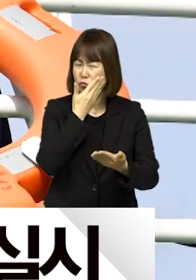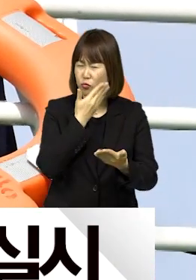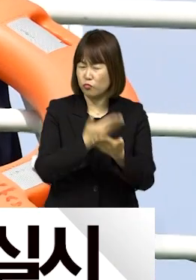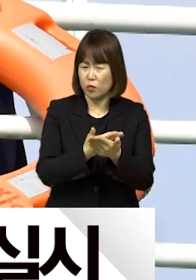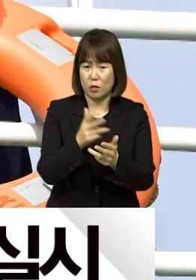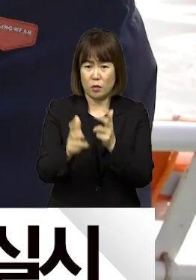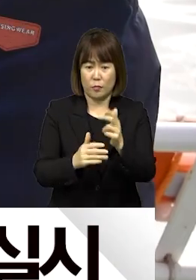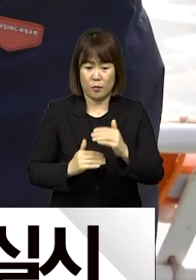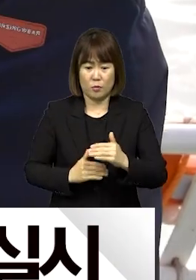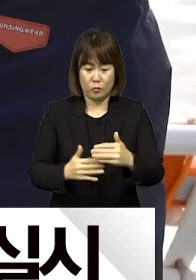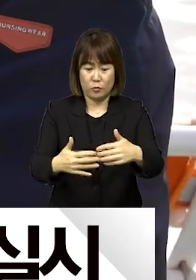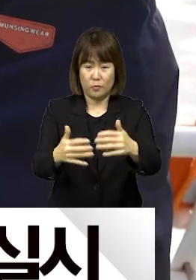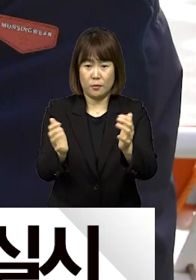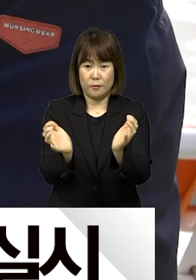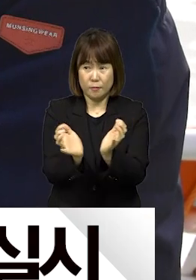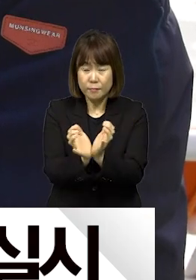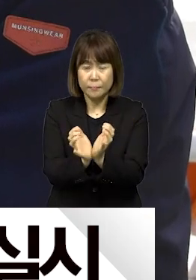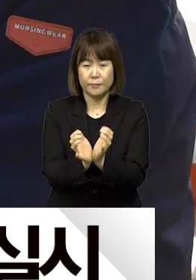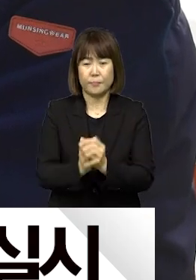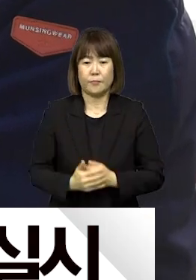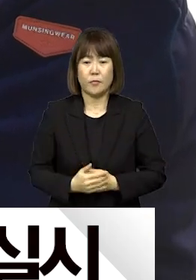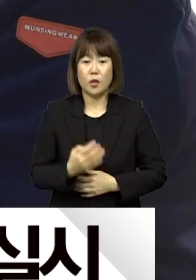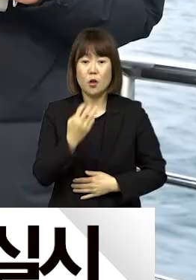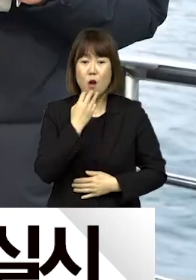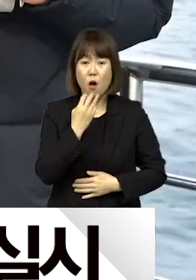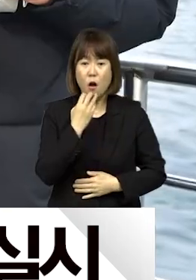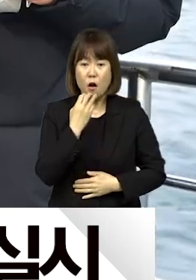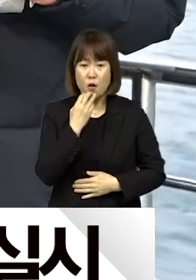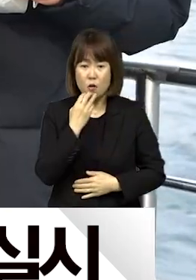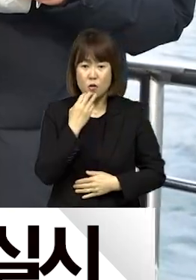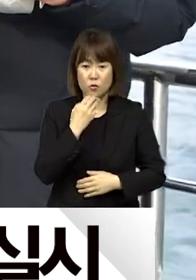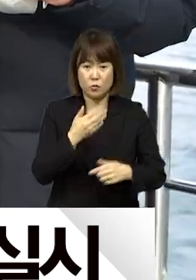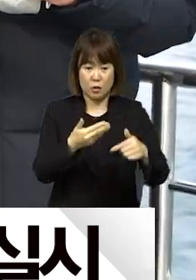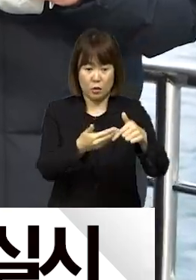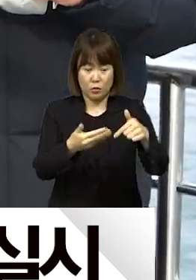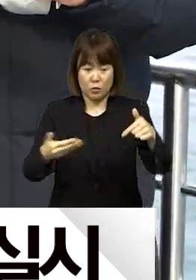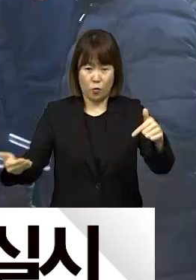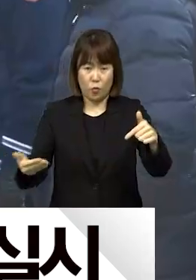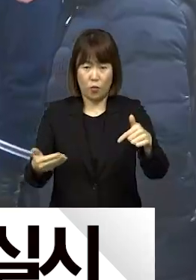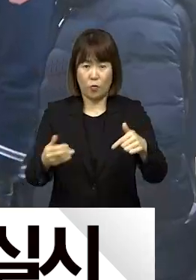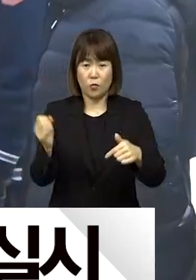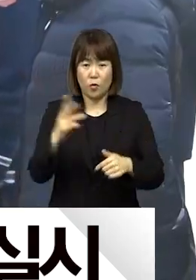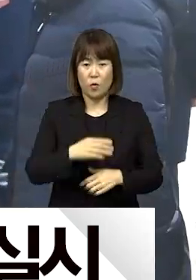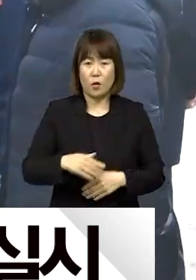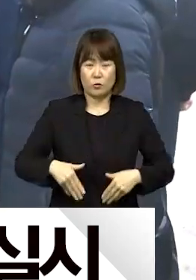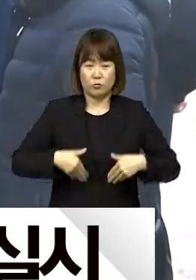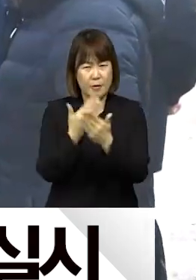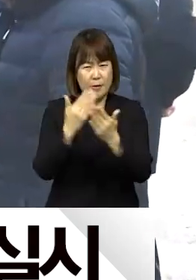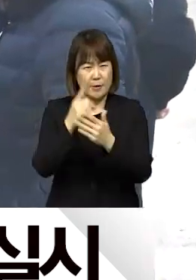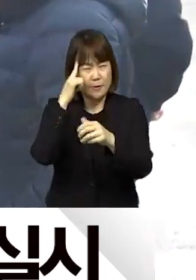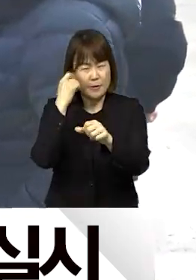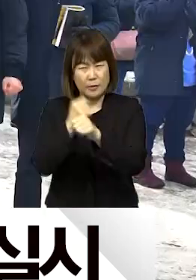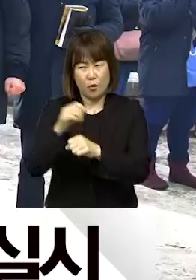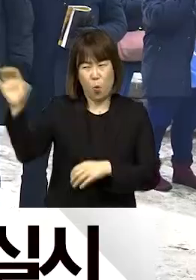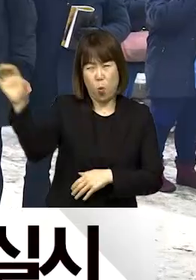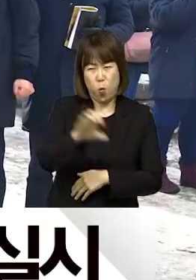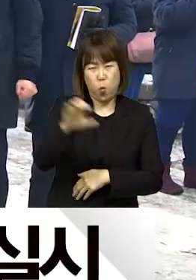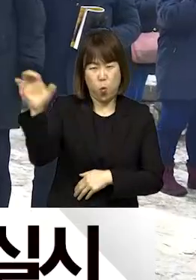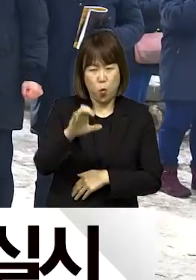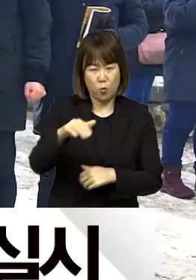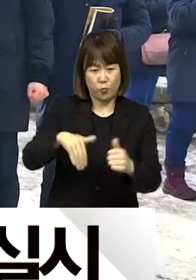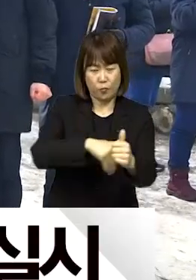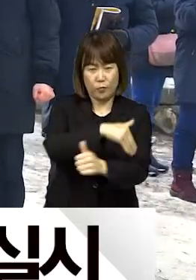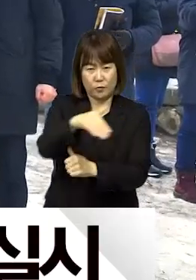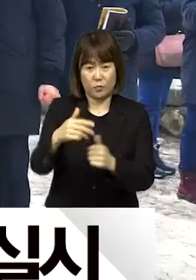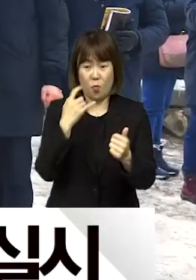일정으로 서울 한강 일대와 홍제천 춘천 남이섬 충주 탐금호 등을 방문해 역점 추진